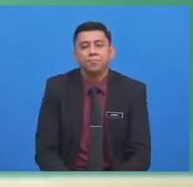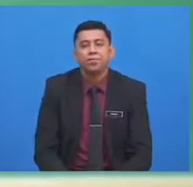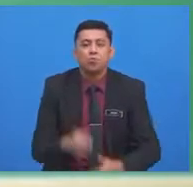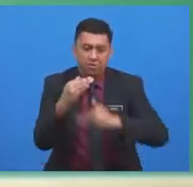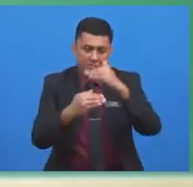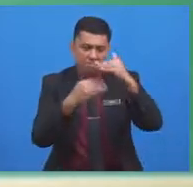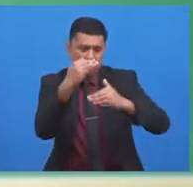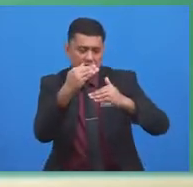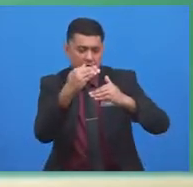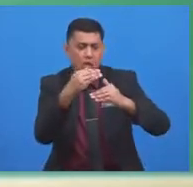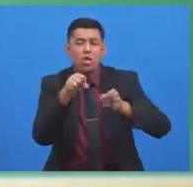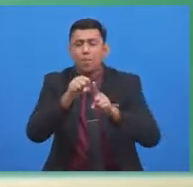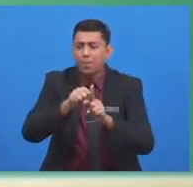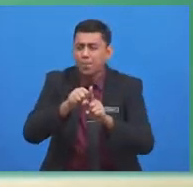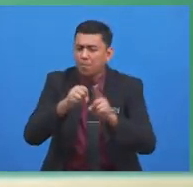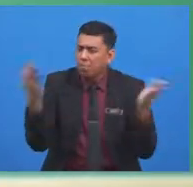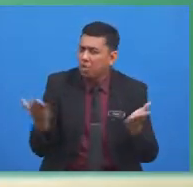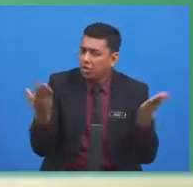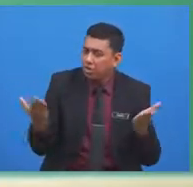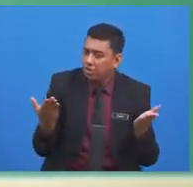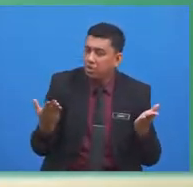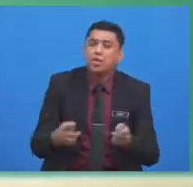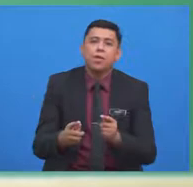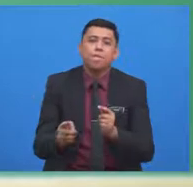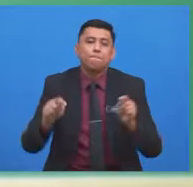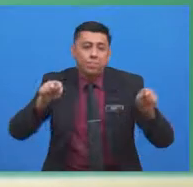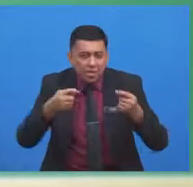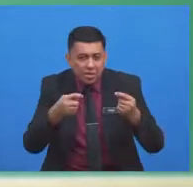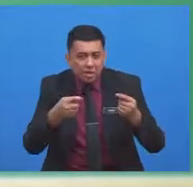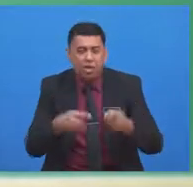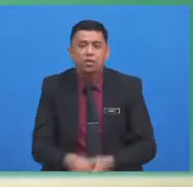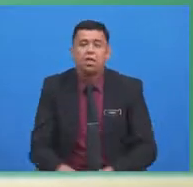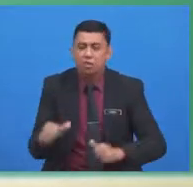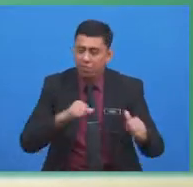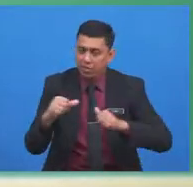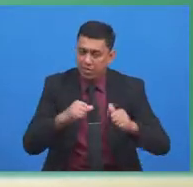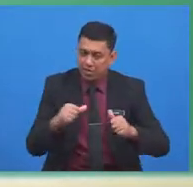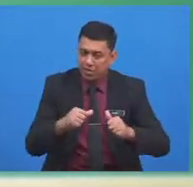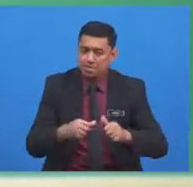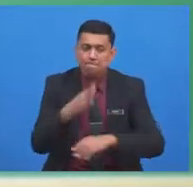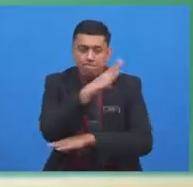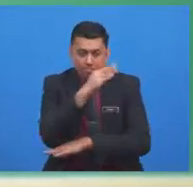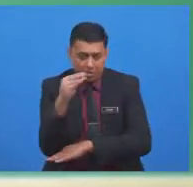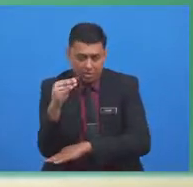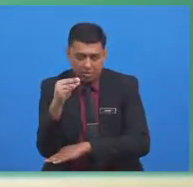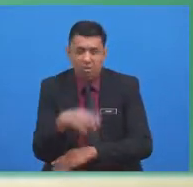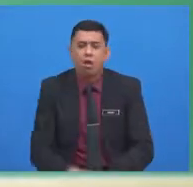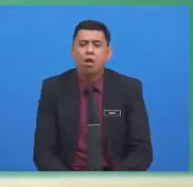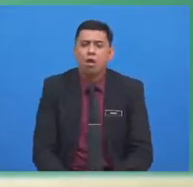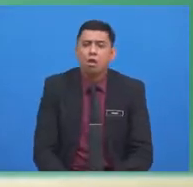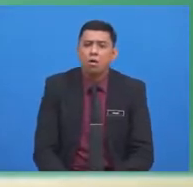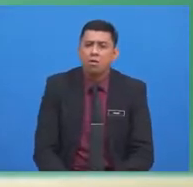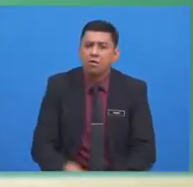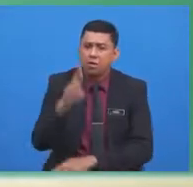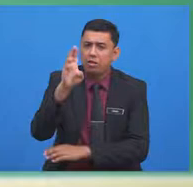Peningkatan suhu juga menggalakkan tindakan aktiviti bakteria terhadap proses pereputan bahan organik